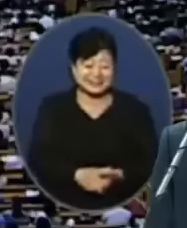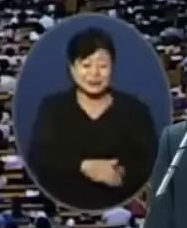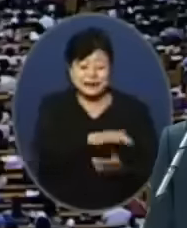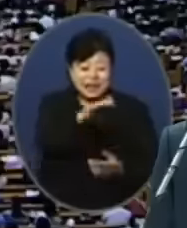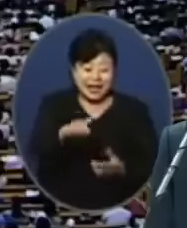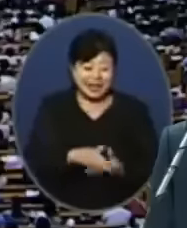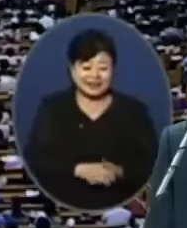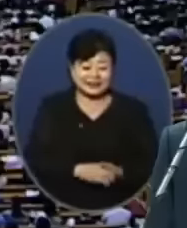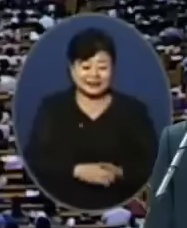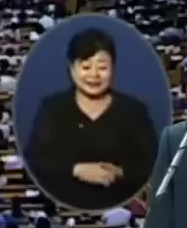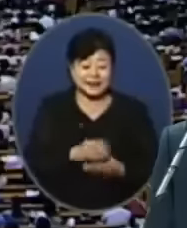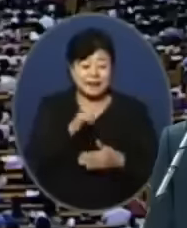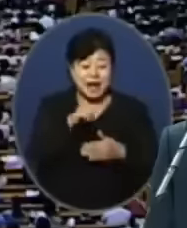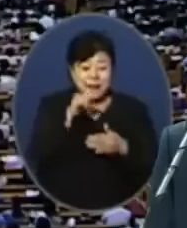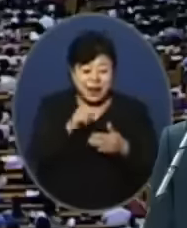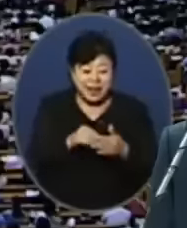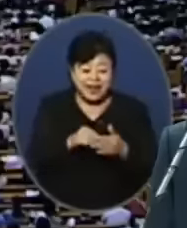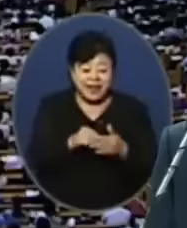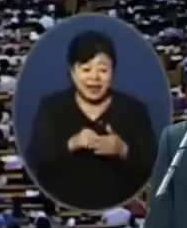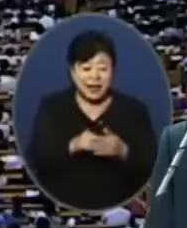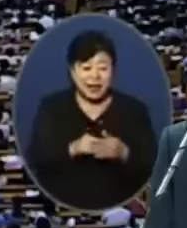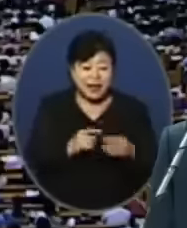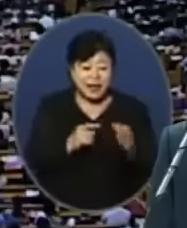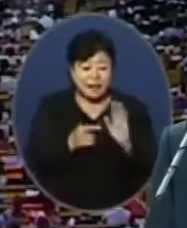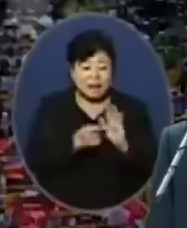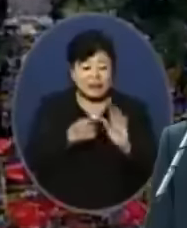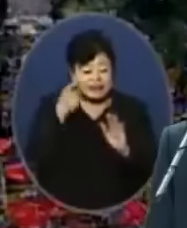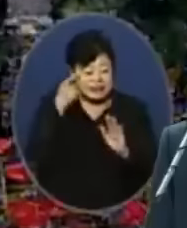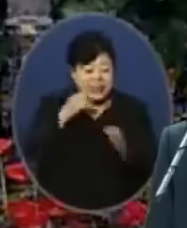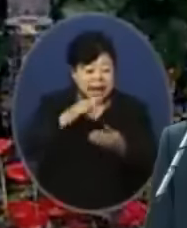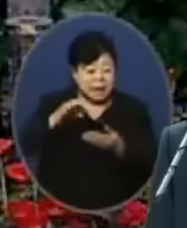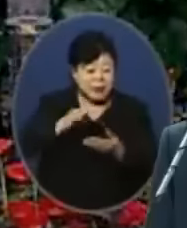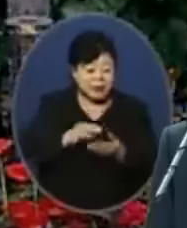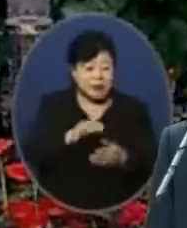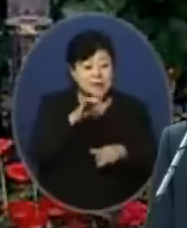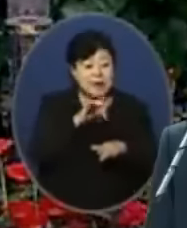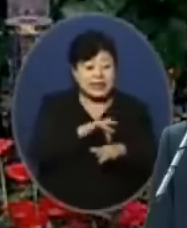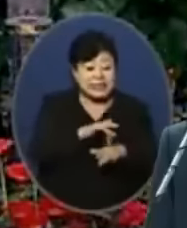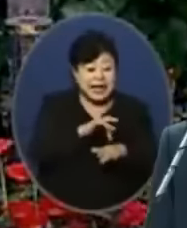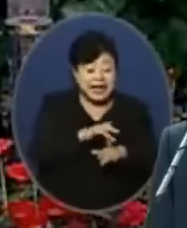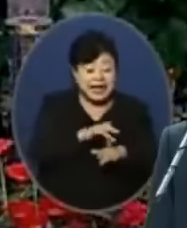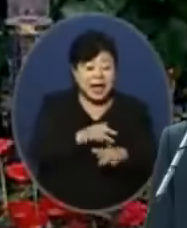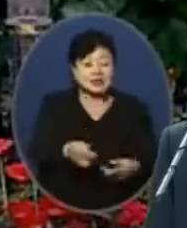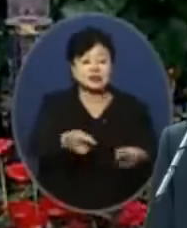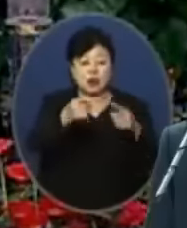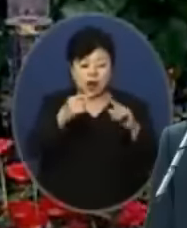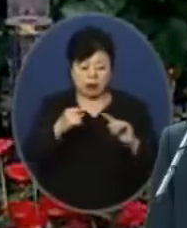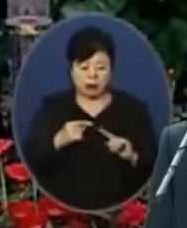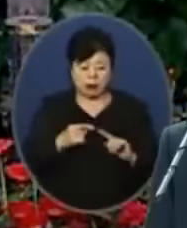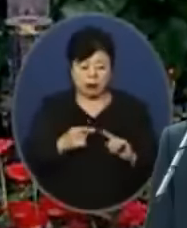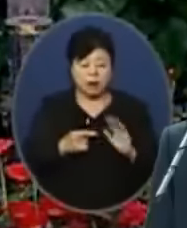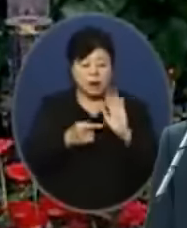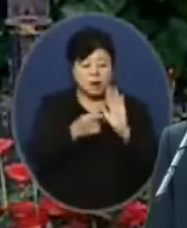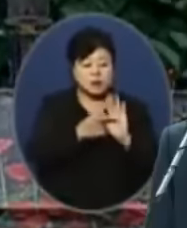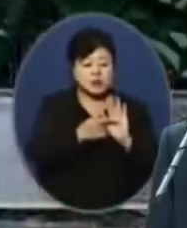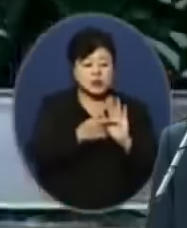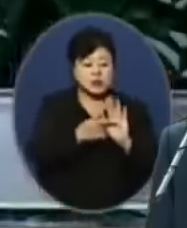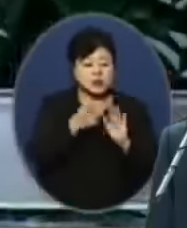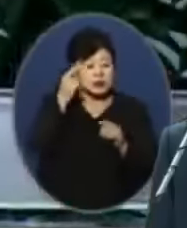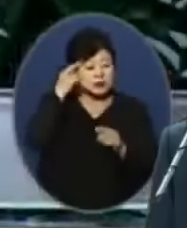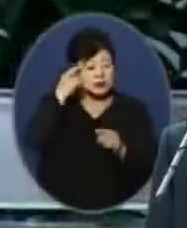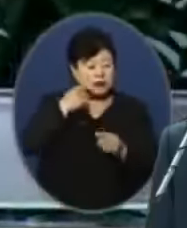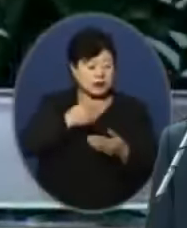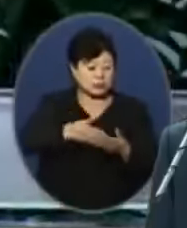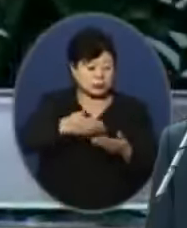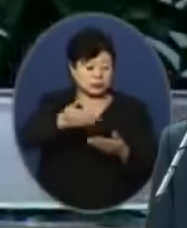우리가 마음에 부정적인 말을 하면은 마귀가 들어와서 부정적인 그림을 그리게